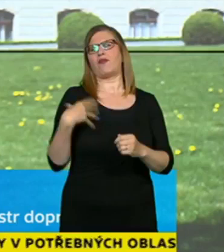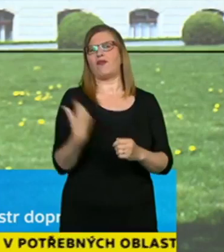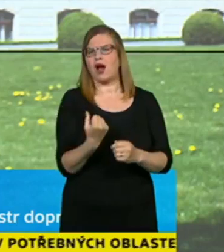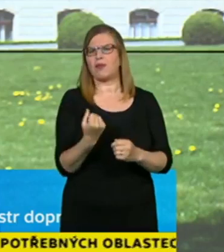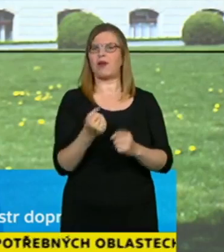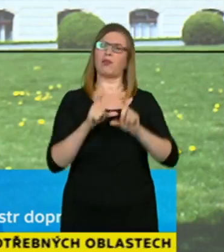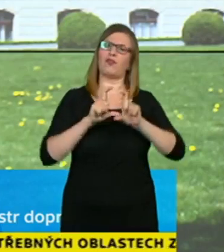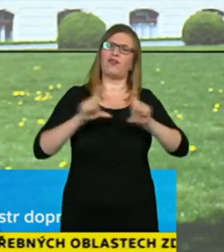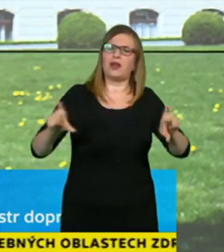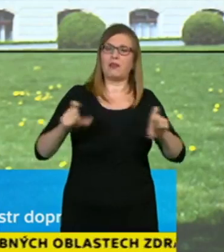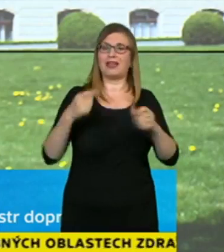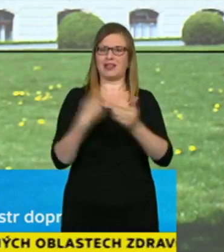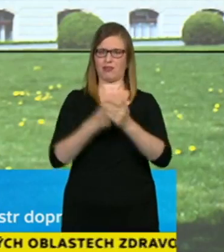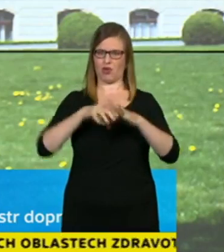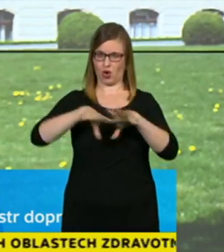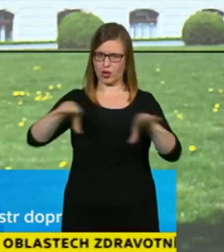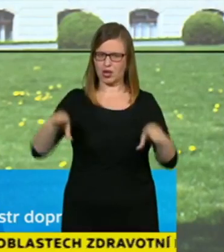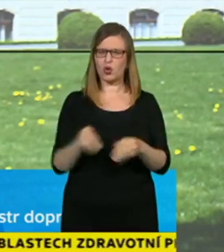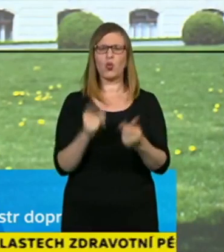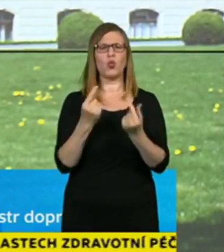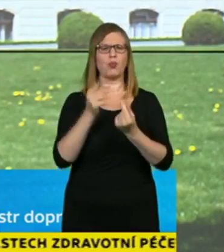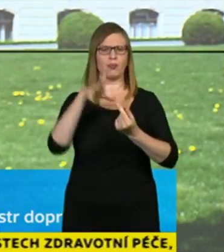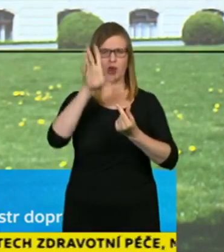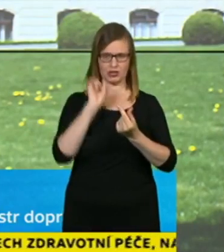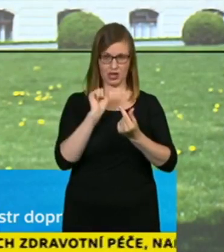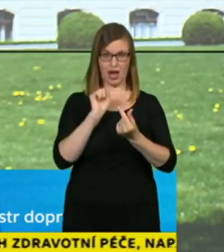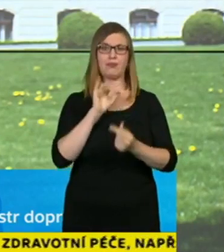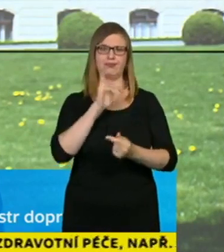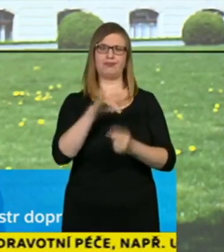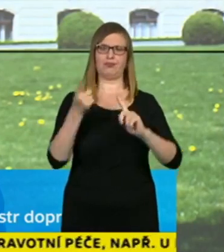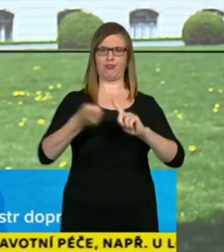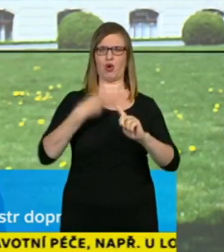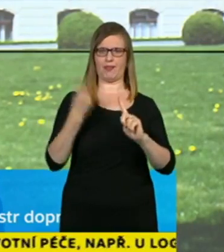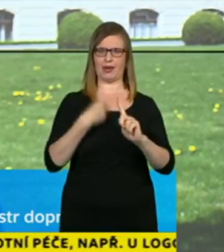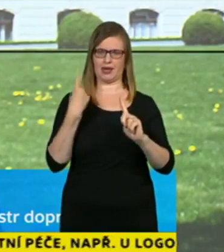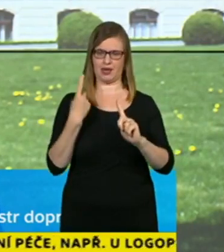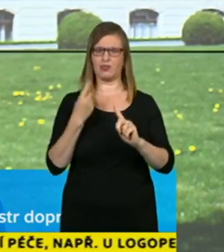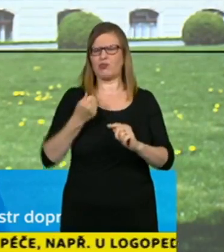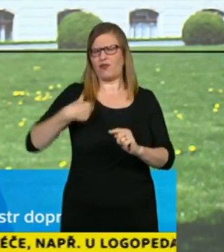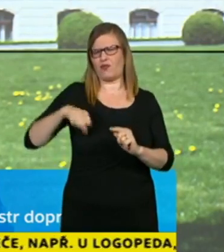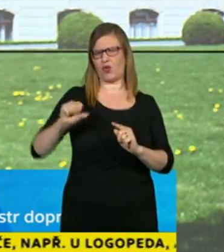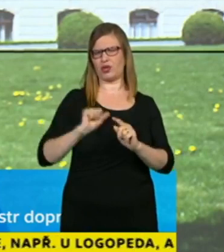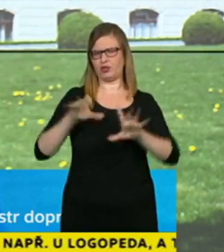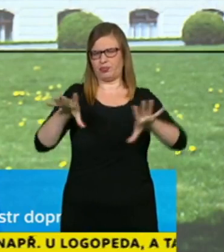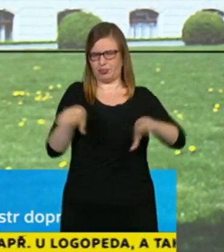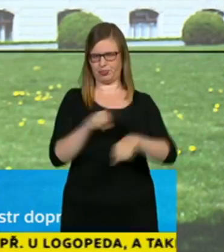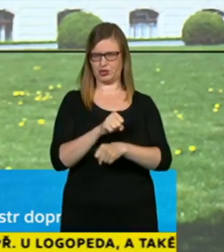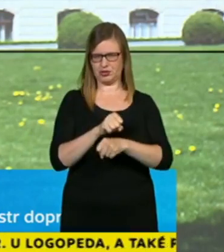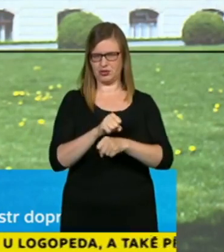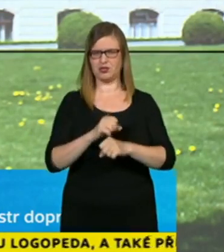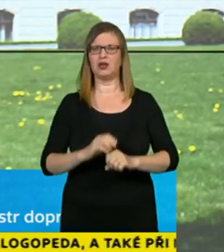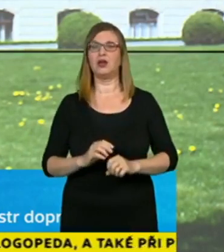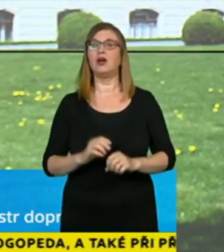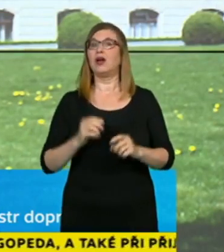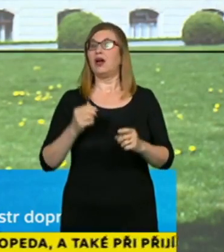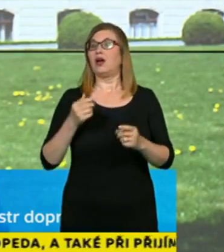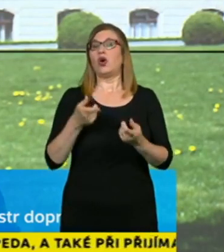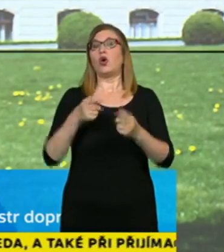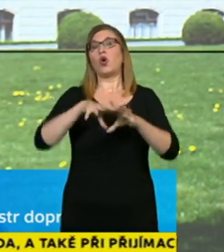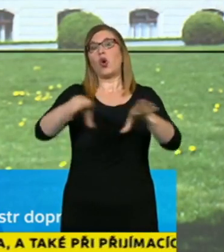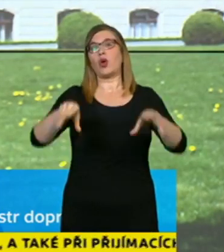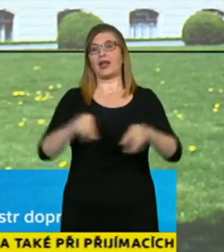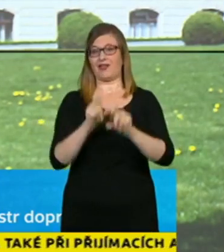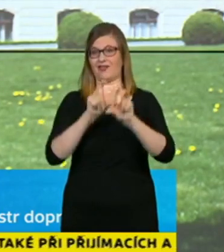S tím, že vždy platilo to, nebo alespoň takto to bylo schváleno v minulém roce, že za rodinnou firmu se považuje tehdy,